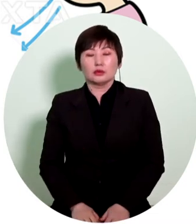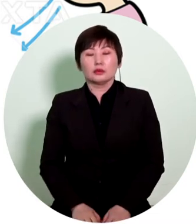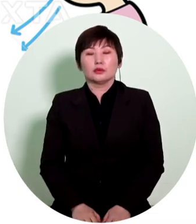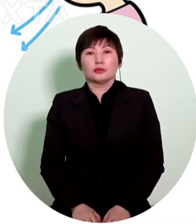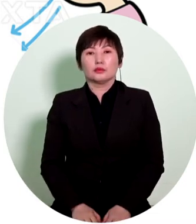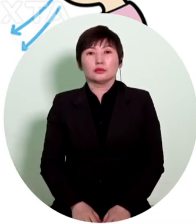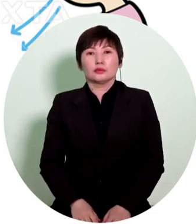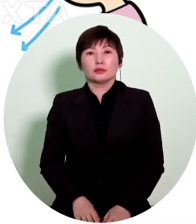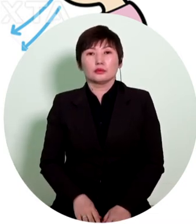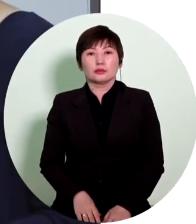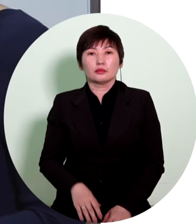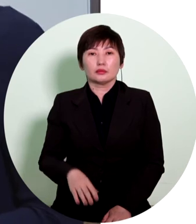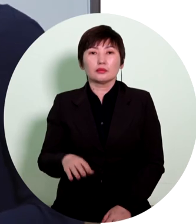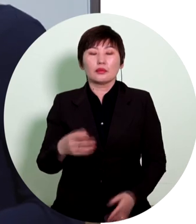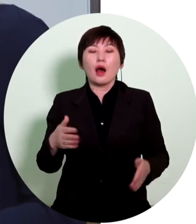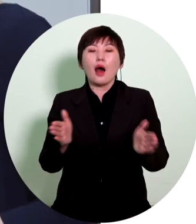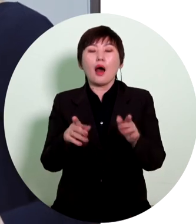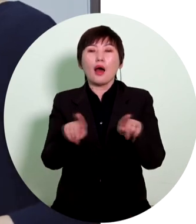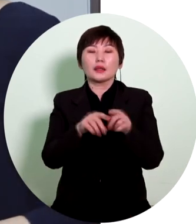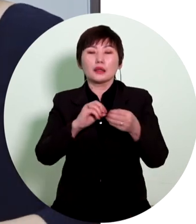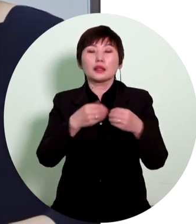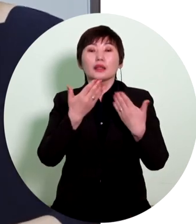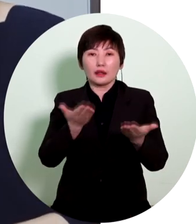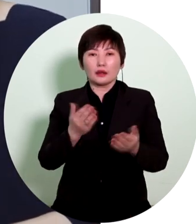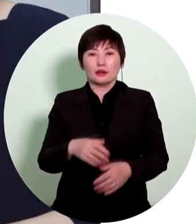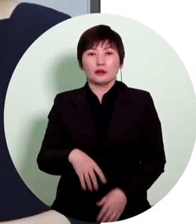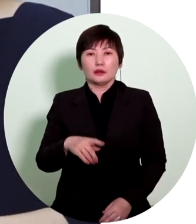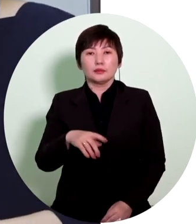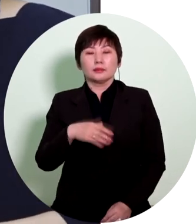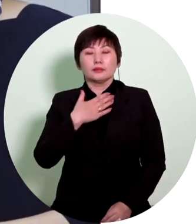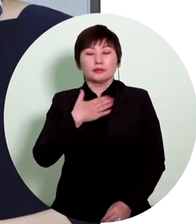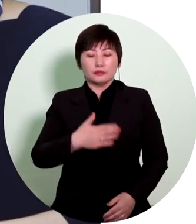Хүүхдүүдээ хөвлий дээр гараа тавиад үзээрэй. Ингээд